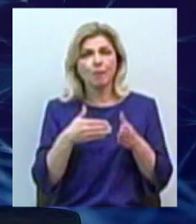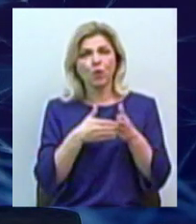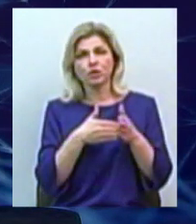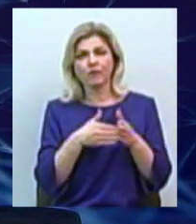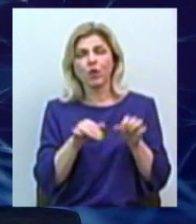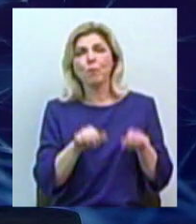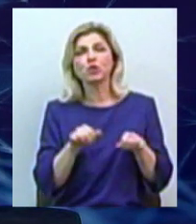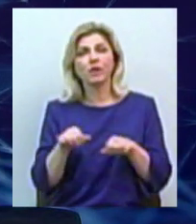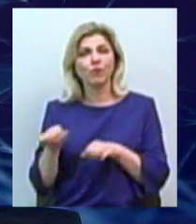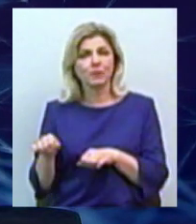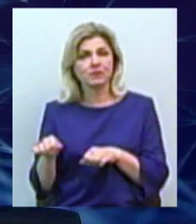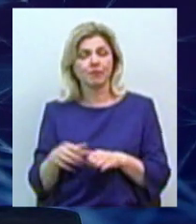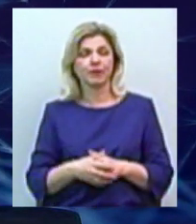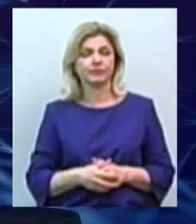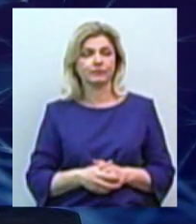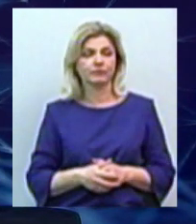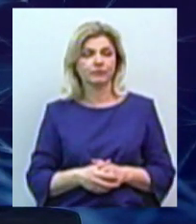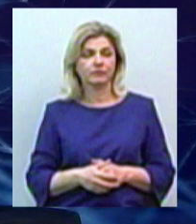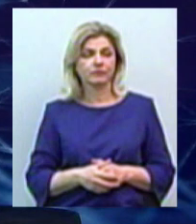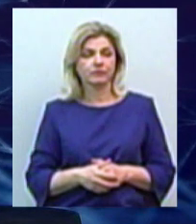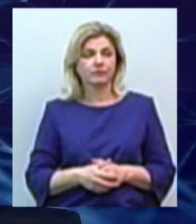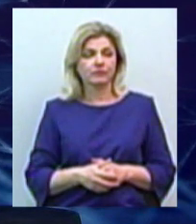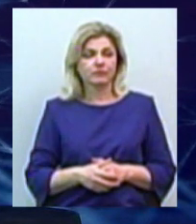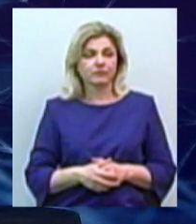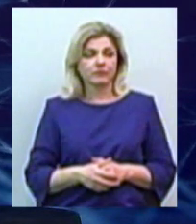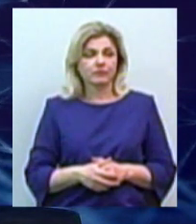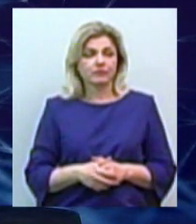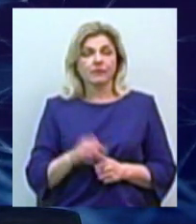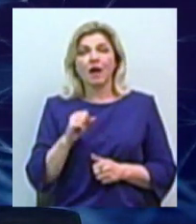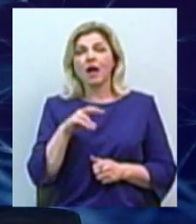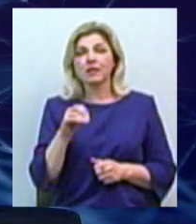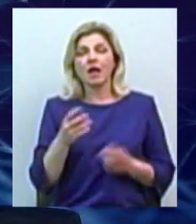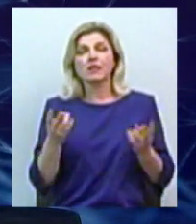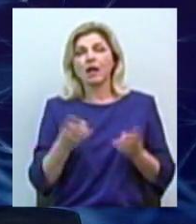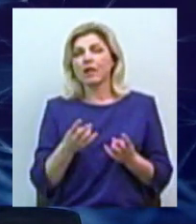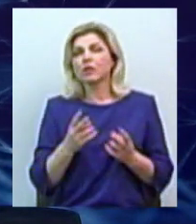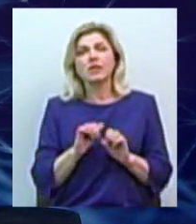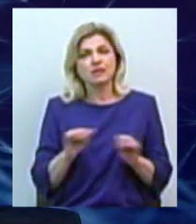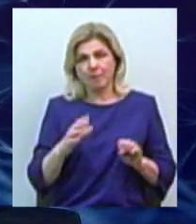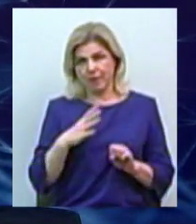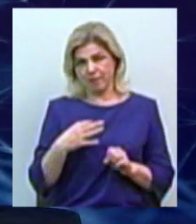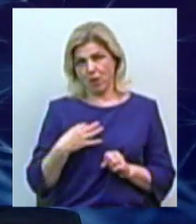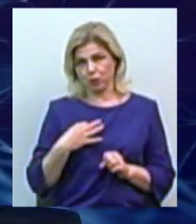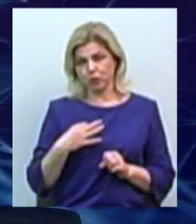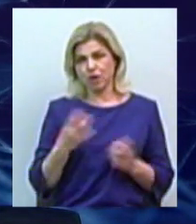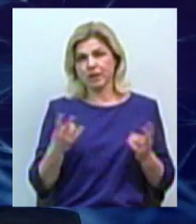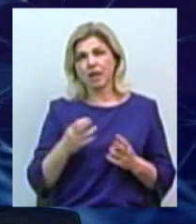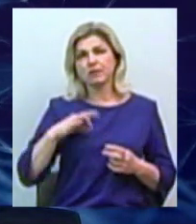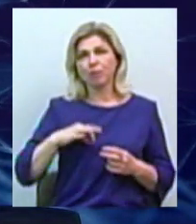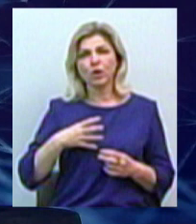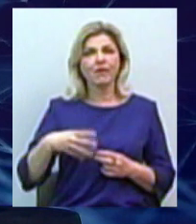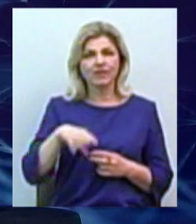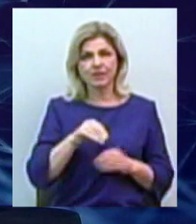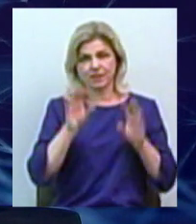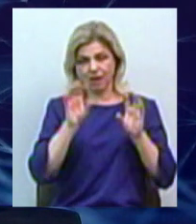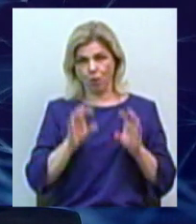можливостями. Можливостями і, але необхідно не бути байдужими. Необхідно використовувати всі законні можливості, які